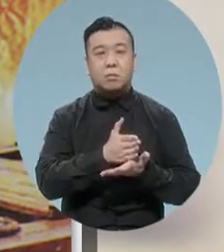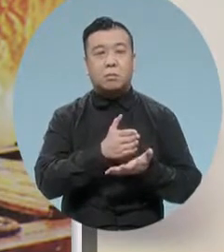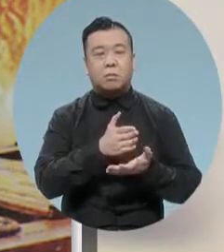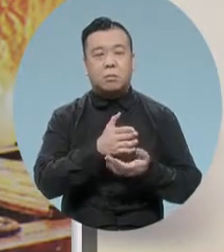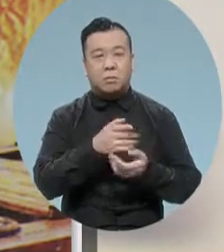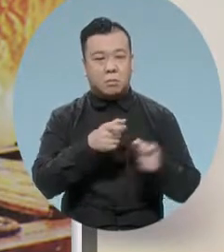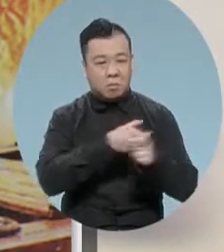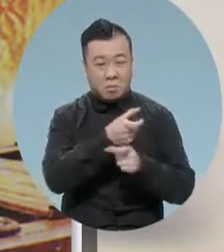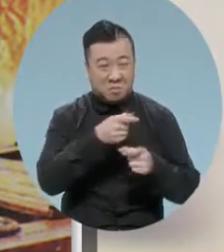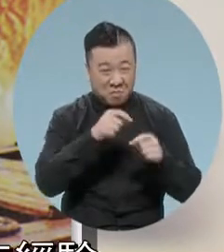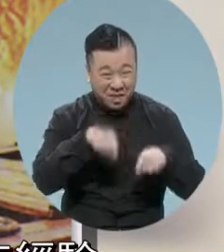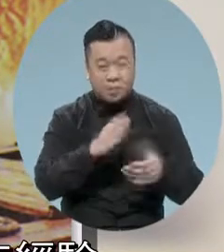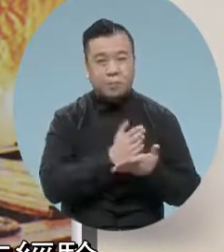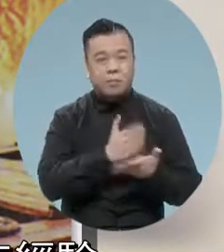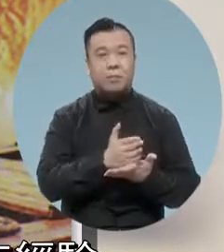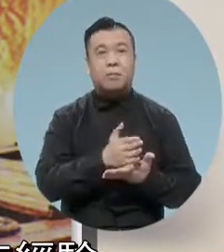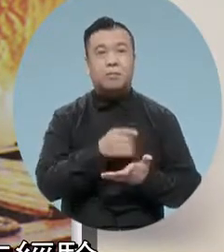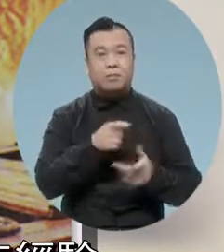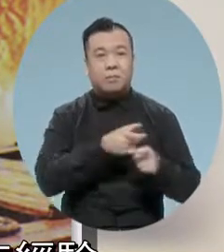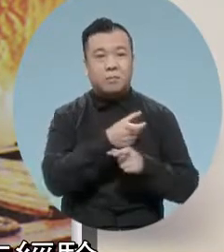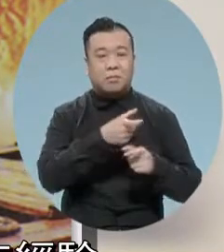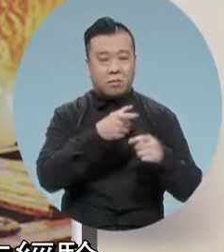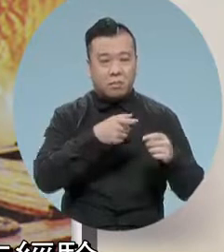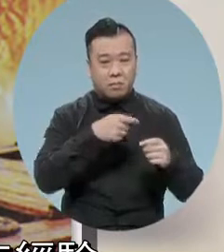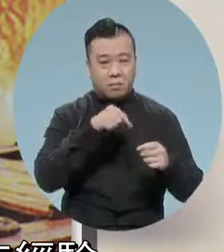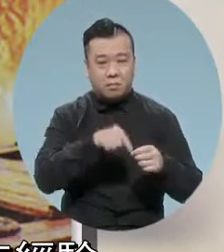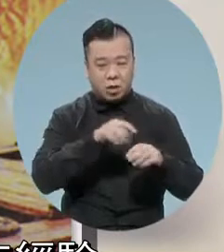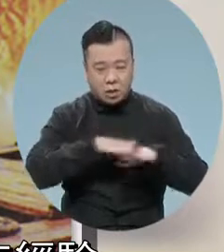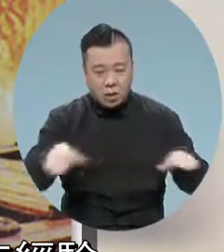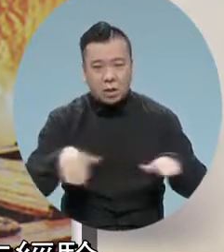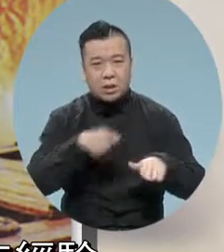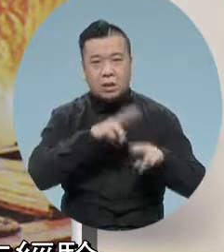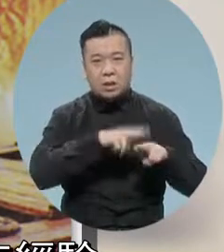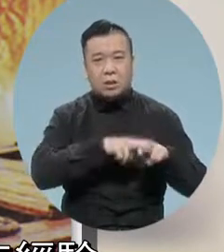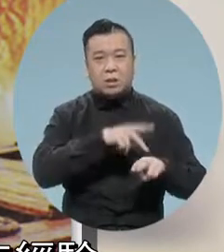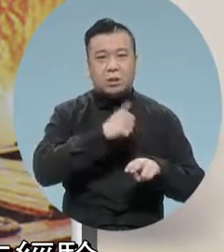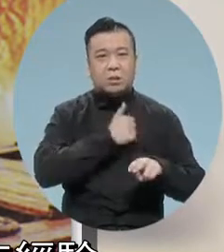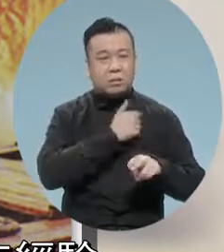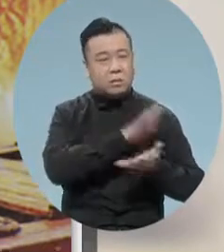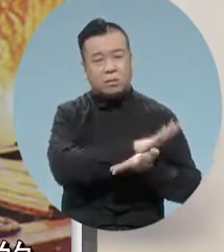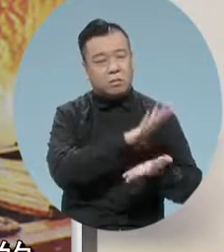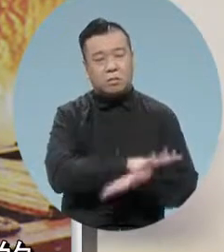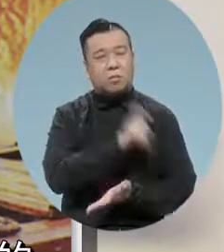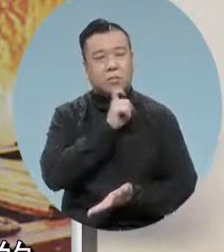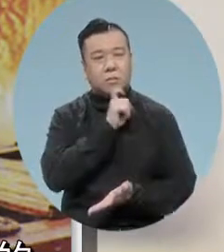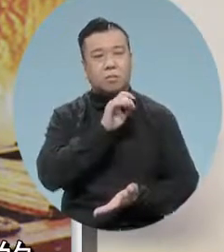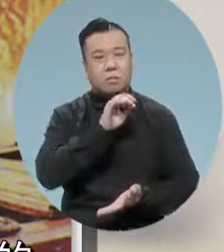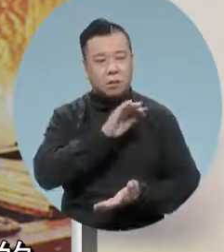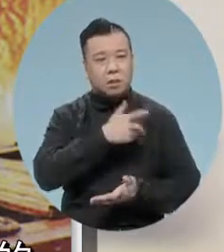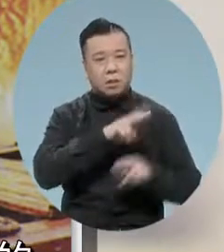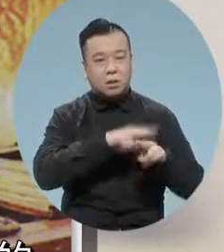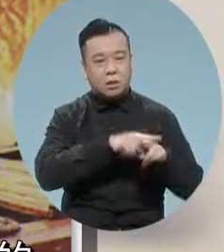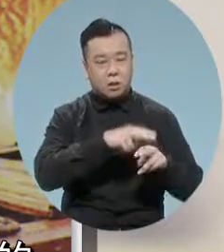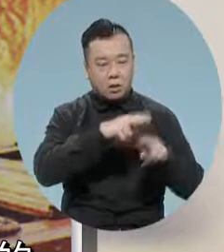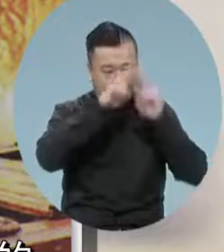係金融問題，因為金融、經濟、土地，中國好有經驗。但中國共